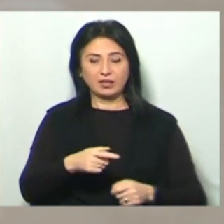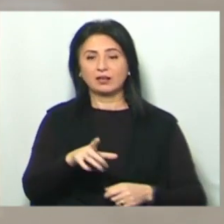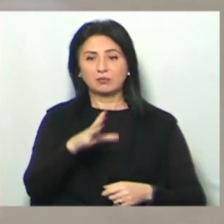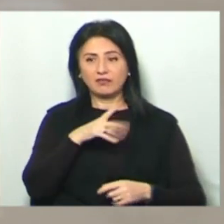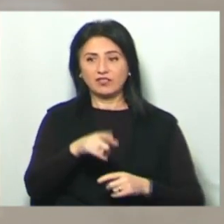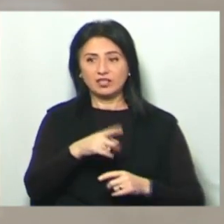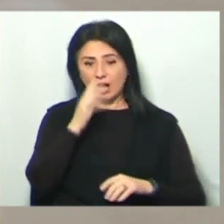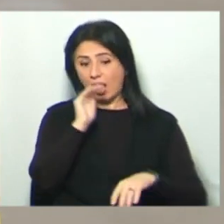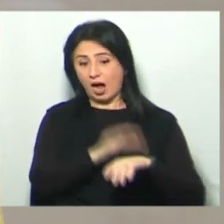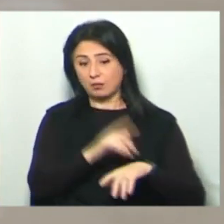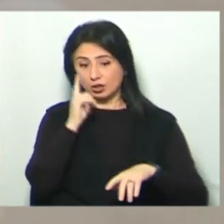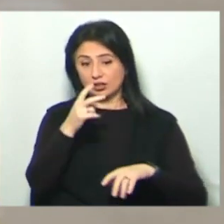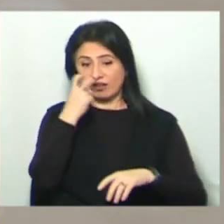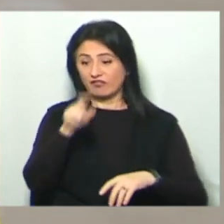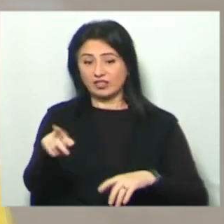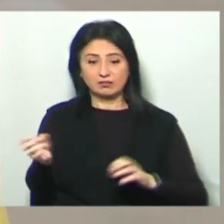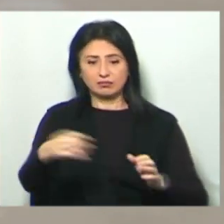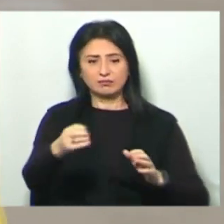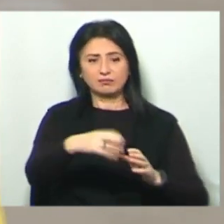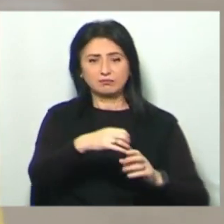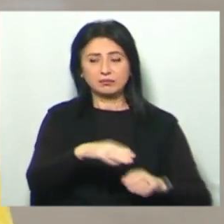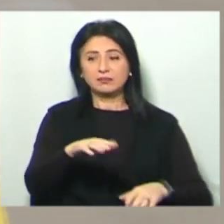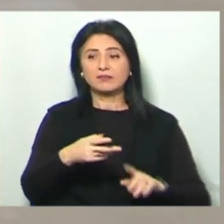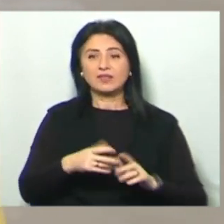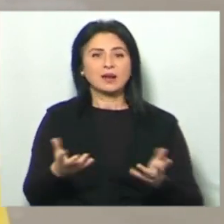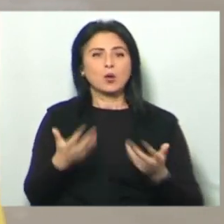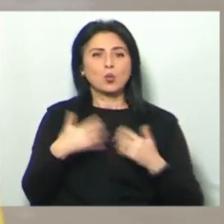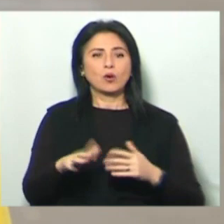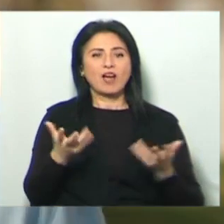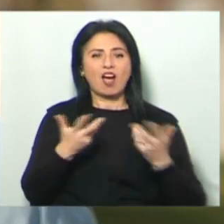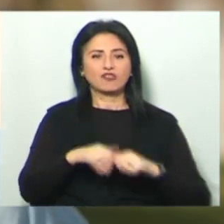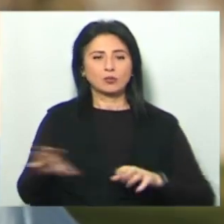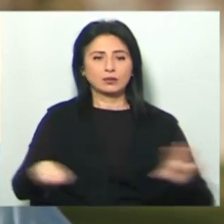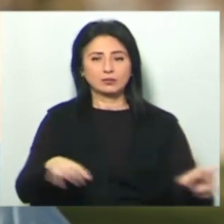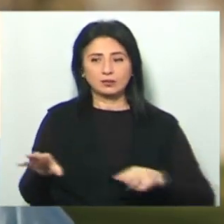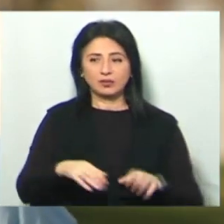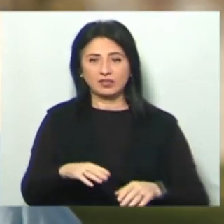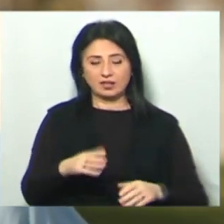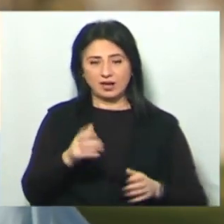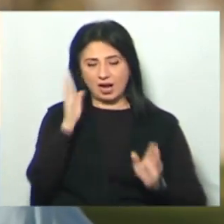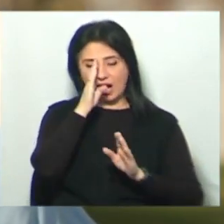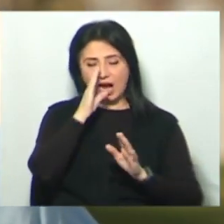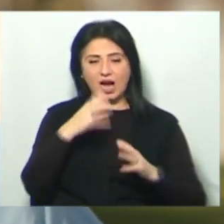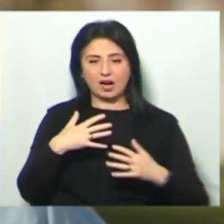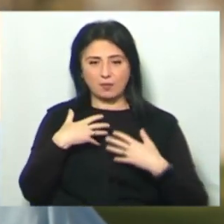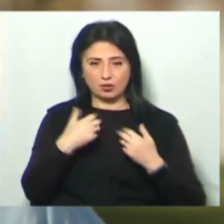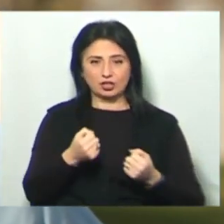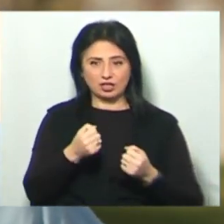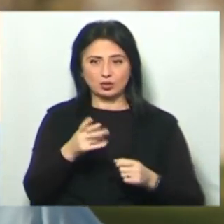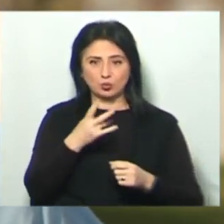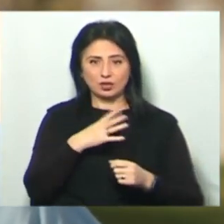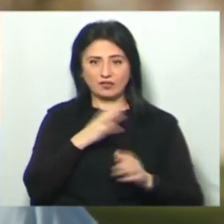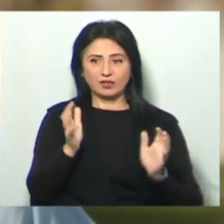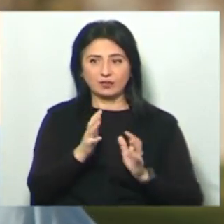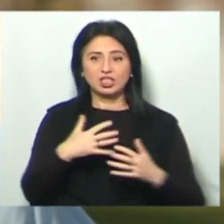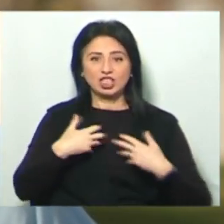იყო ამჩნევ ნარჩენი რო აგდია ზედმეტი და აი მექანიკურად იღებ უკვე. გავრცელდი გარემოს და იცხოვრე ჯანსაღ გარემოში.